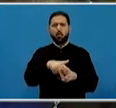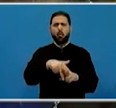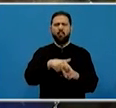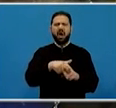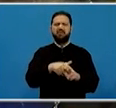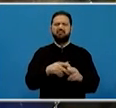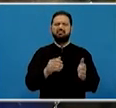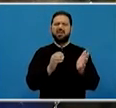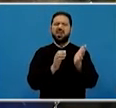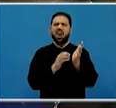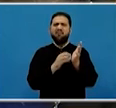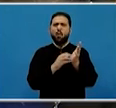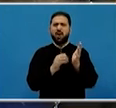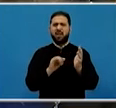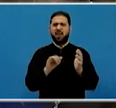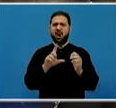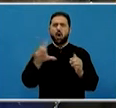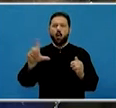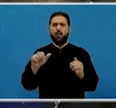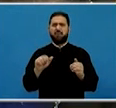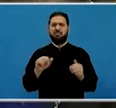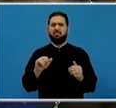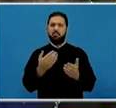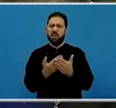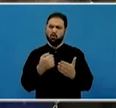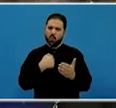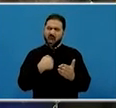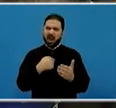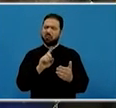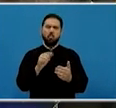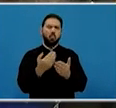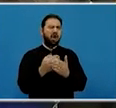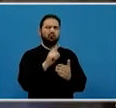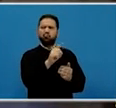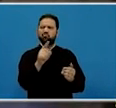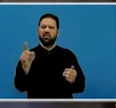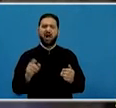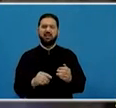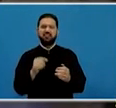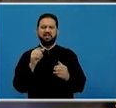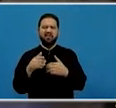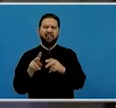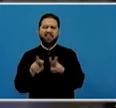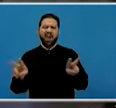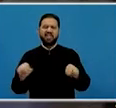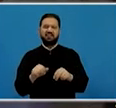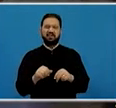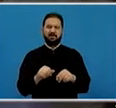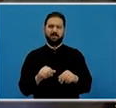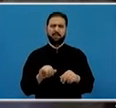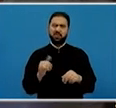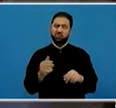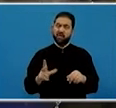sale personale și de trebuința ca să-și le poată îndeplini pe acestea. Și, bineînțeles, câteodată există